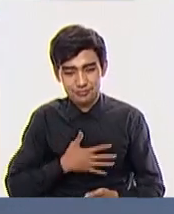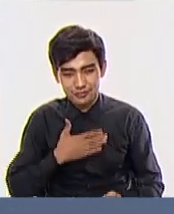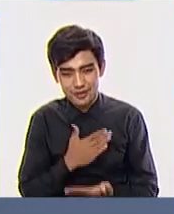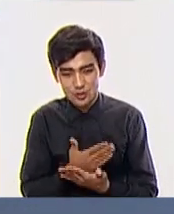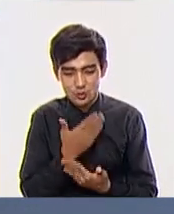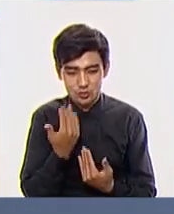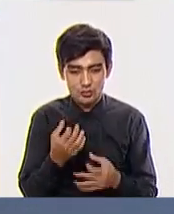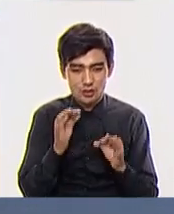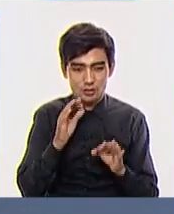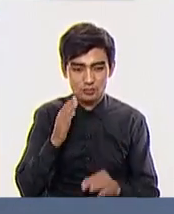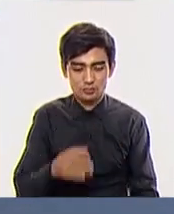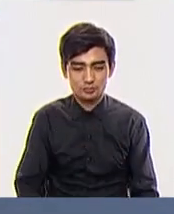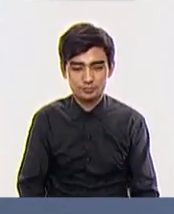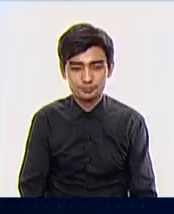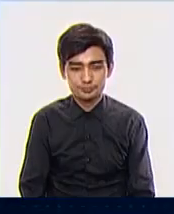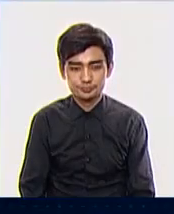беспокойства? Расскажем в нашем обзоре.